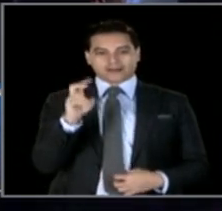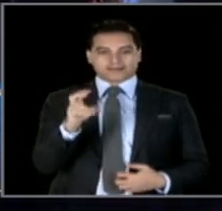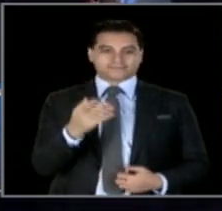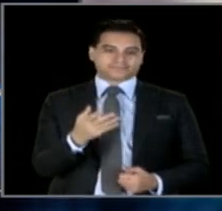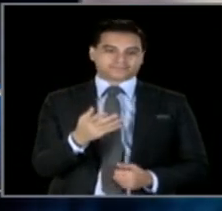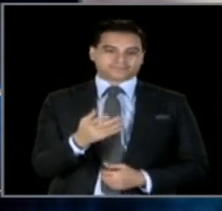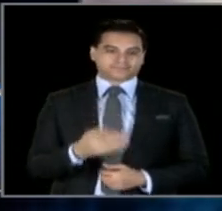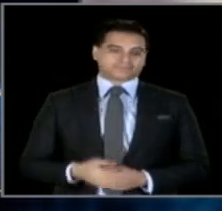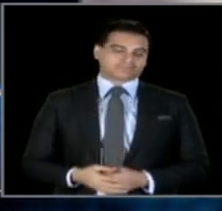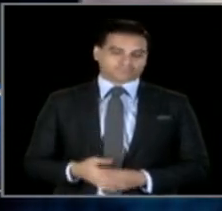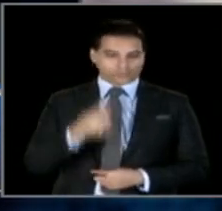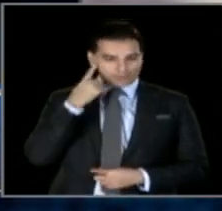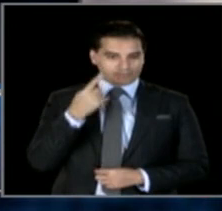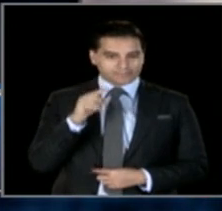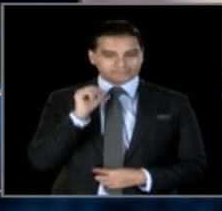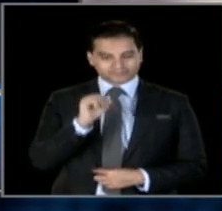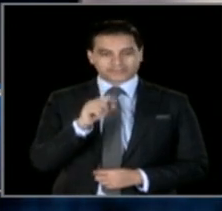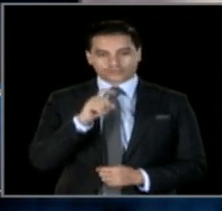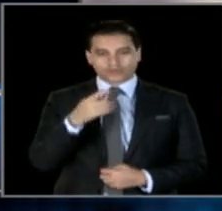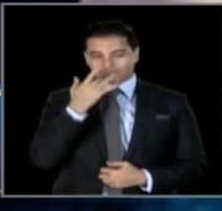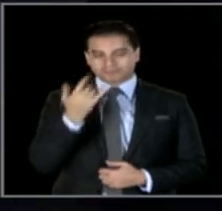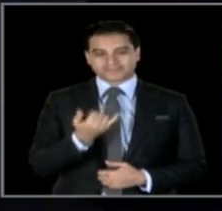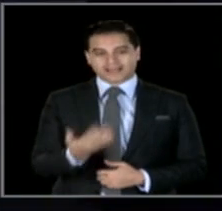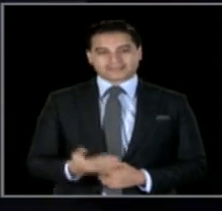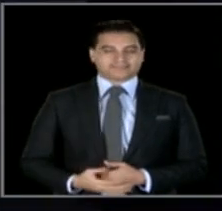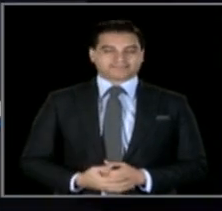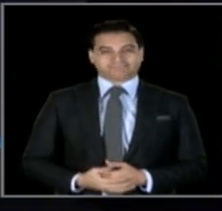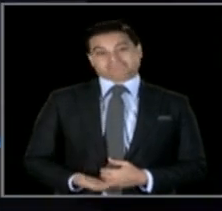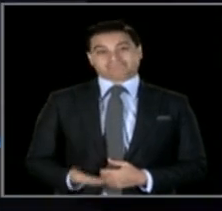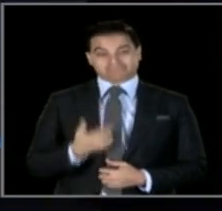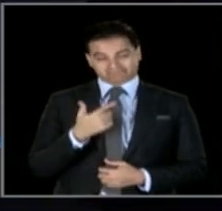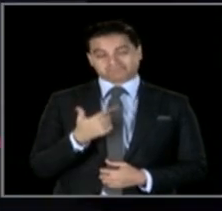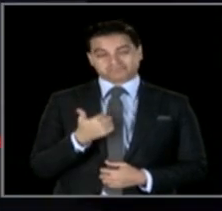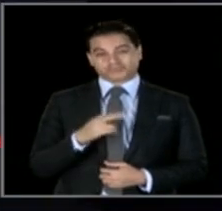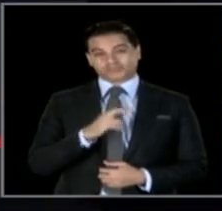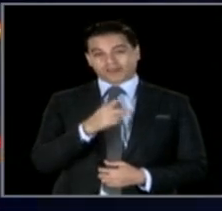بصوا، ده اللي بيسموه طبعا السهل الممتنع. الإجابة موجودة في السؤال.